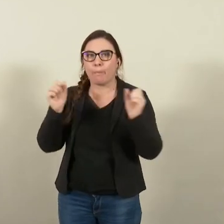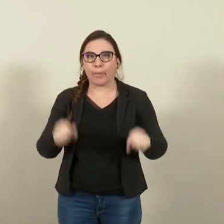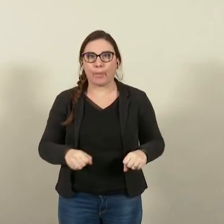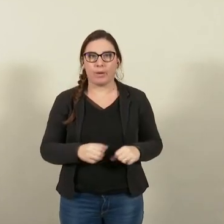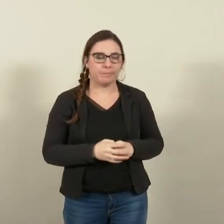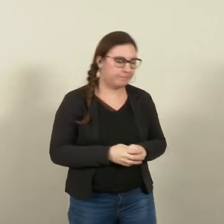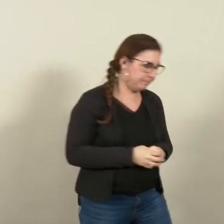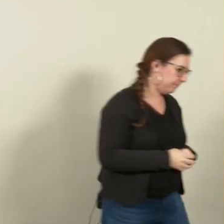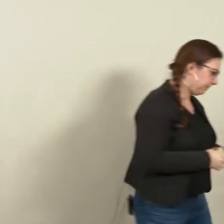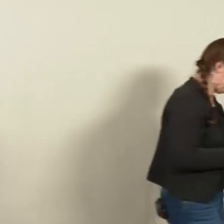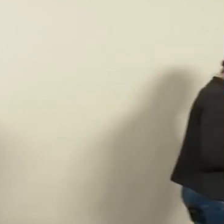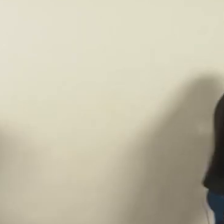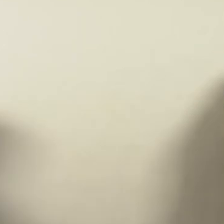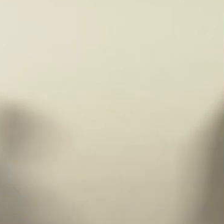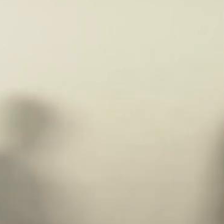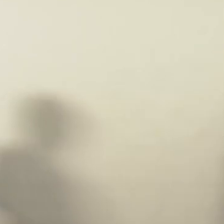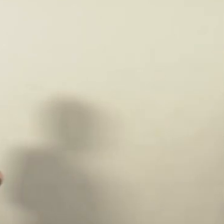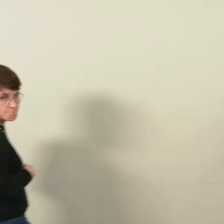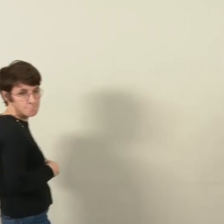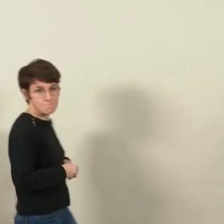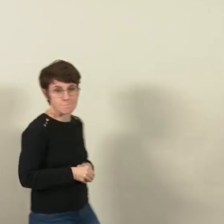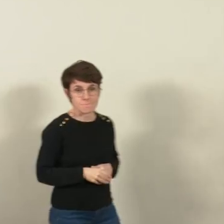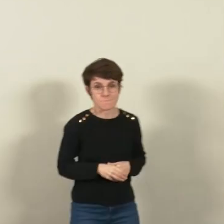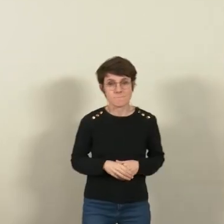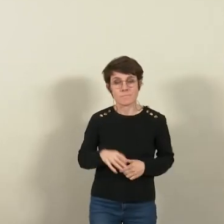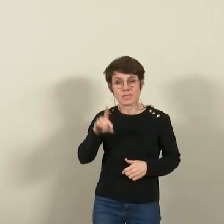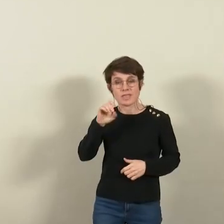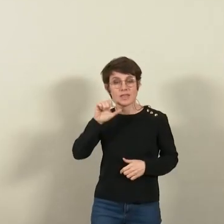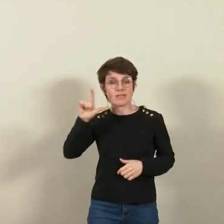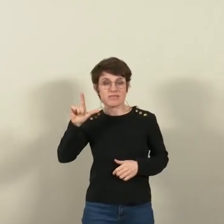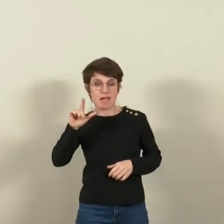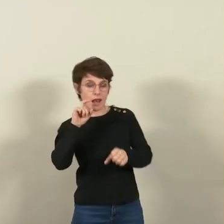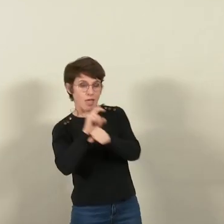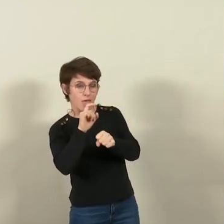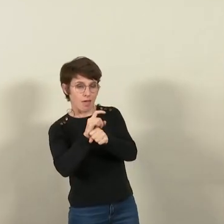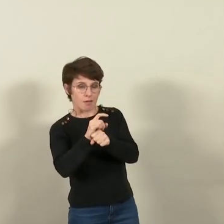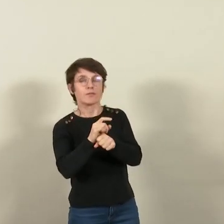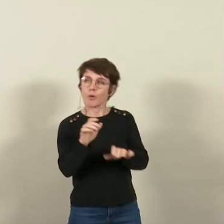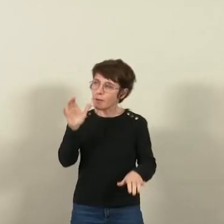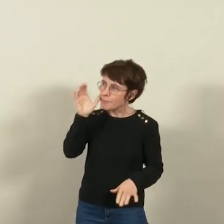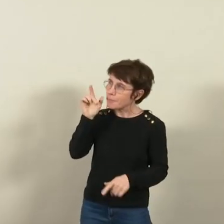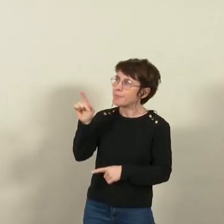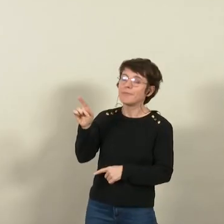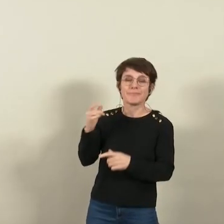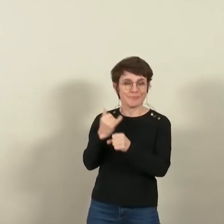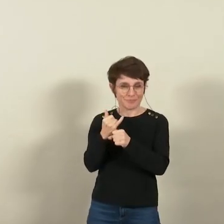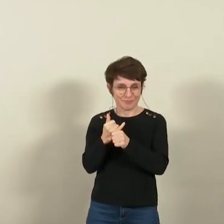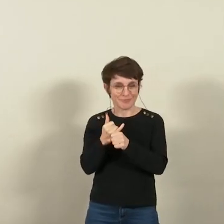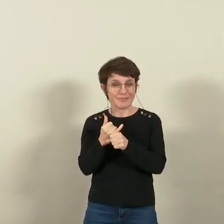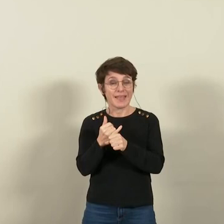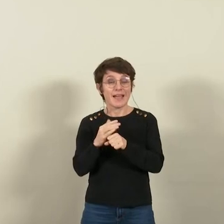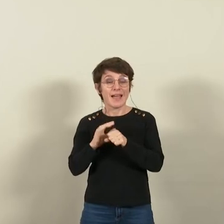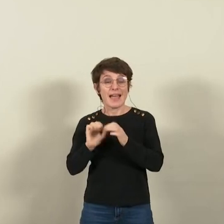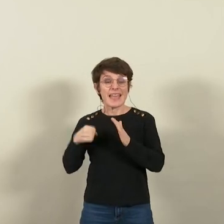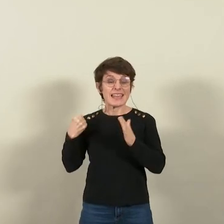du DAL devrait éclairer les Grenoblois sur cette compétition qu'il y a à l'extrême gauche à qui